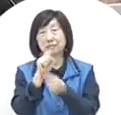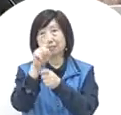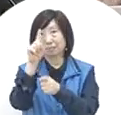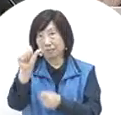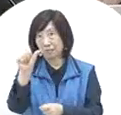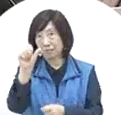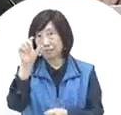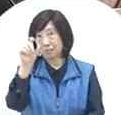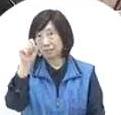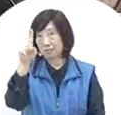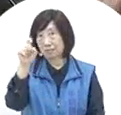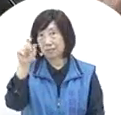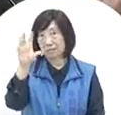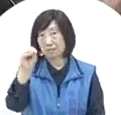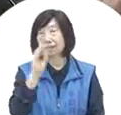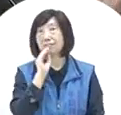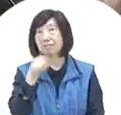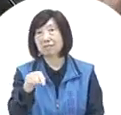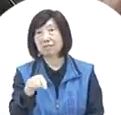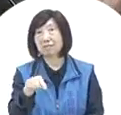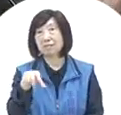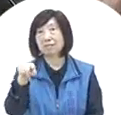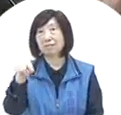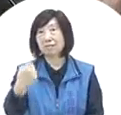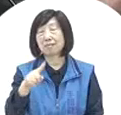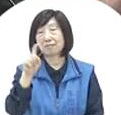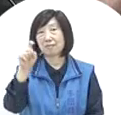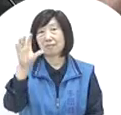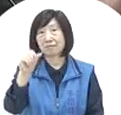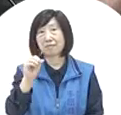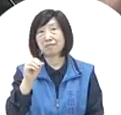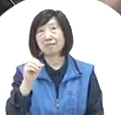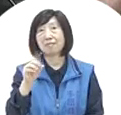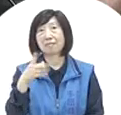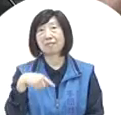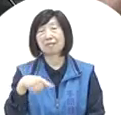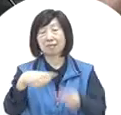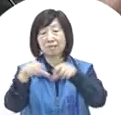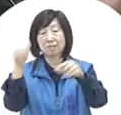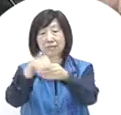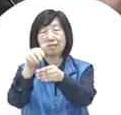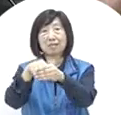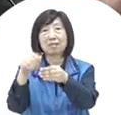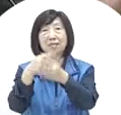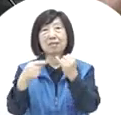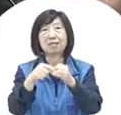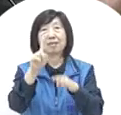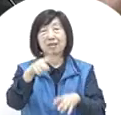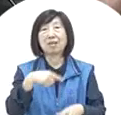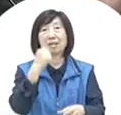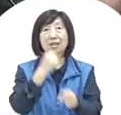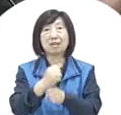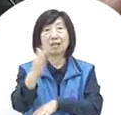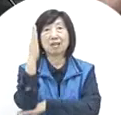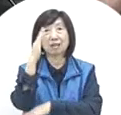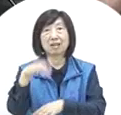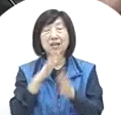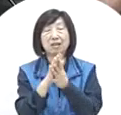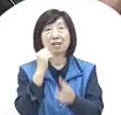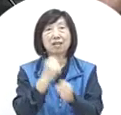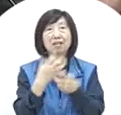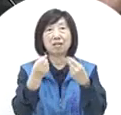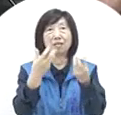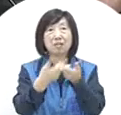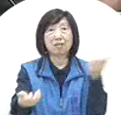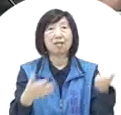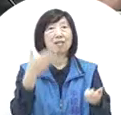的这个一票，这个115万票当选的，我想市长您施政应该不分蓝绿吧，对不对？ 从以前到